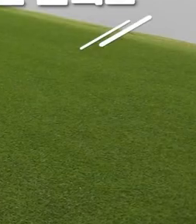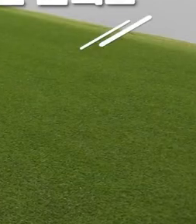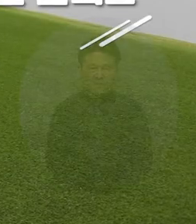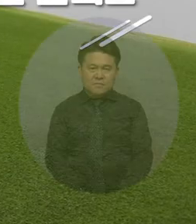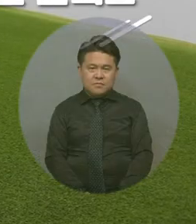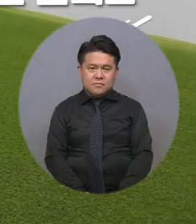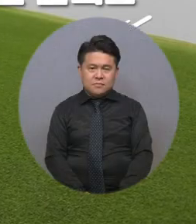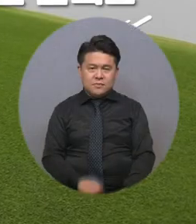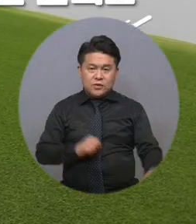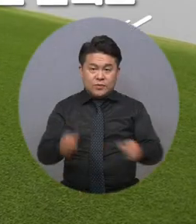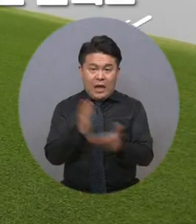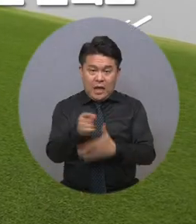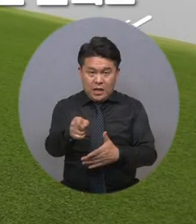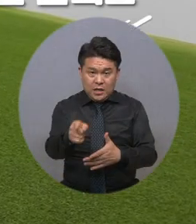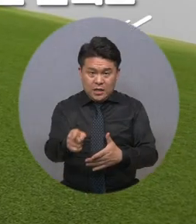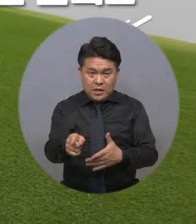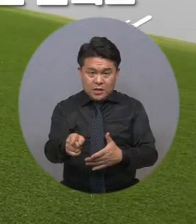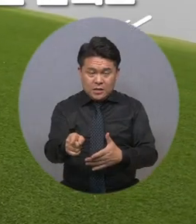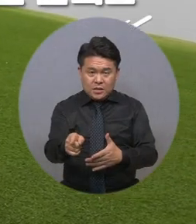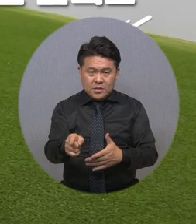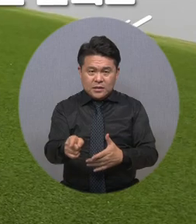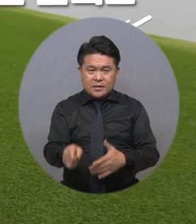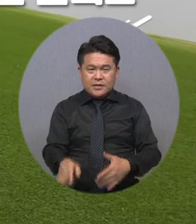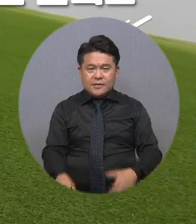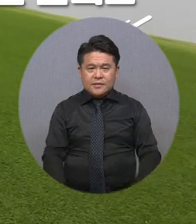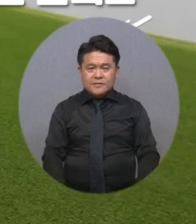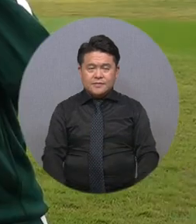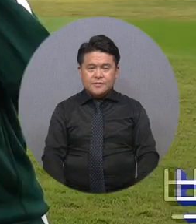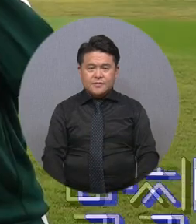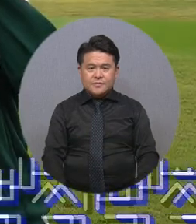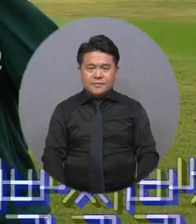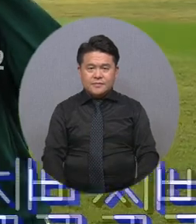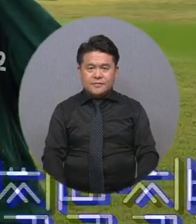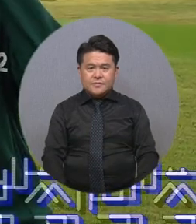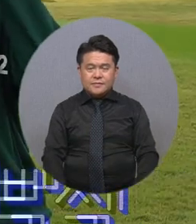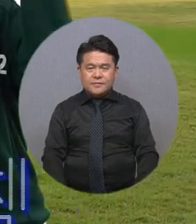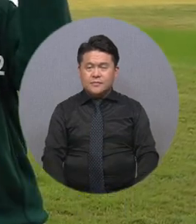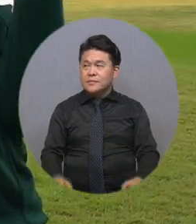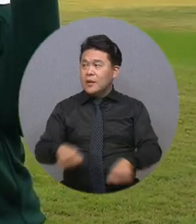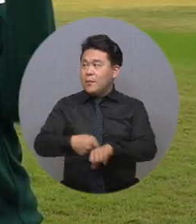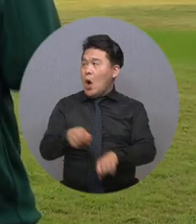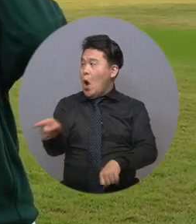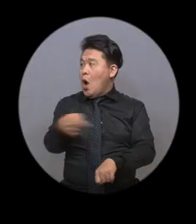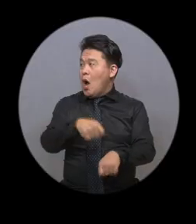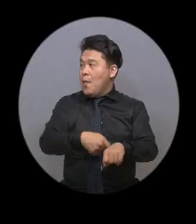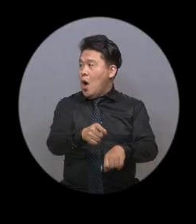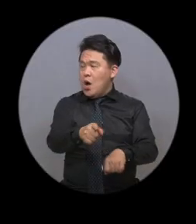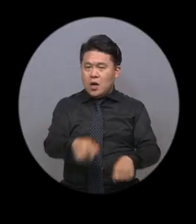움직이면 안 돼요. 아, 피니시 안 했다. 안 돼. 피니시 안 했다. 벌칙, 벌칙. 벌칙, 벌칙.